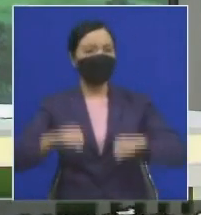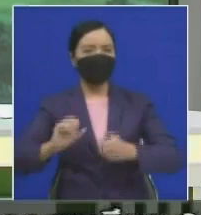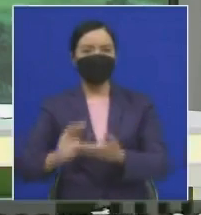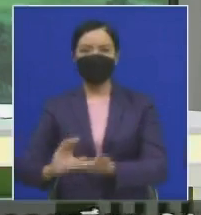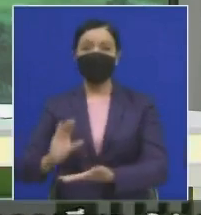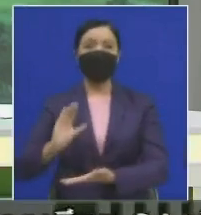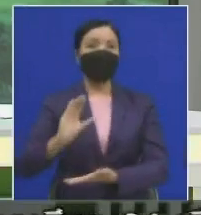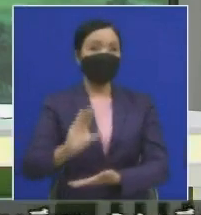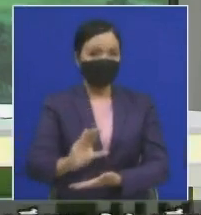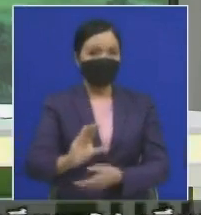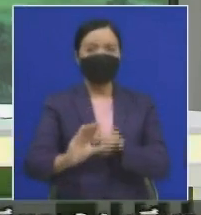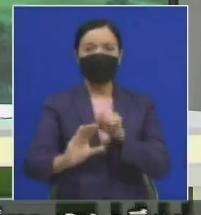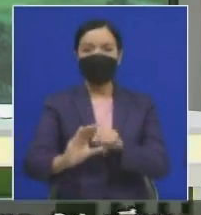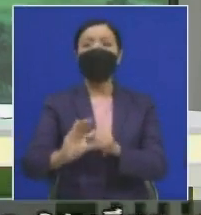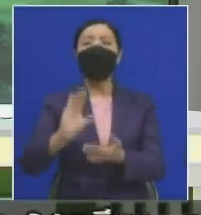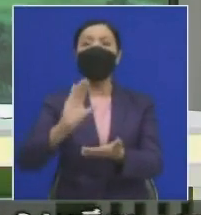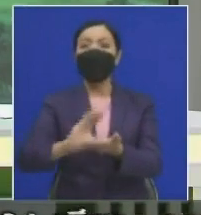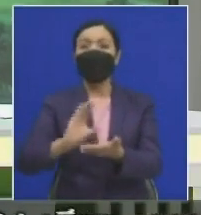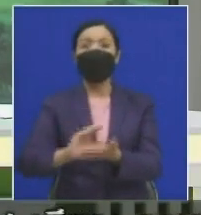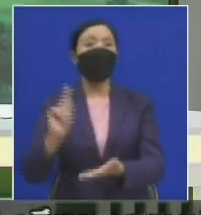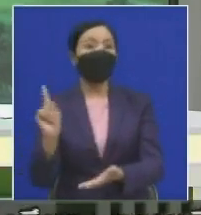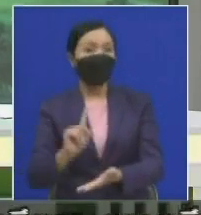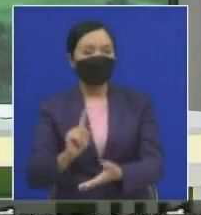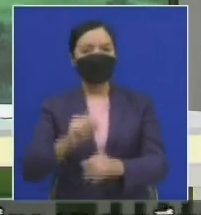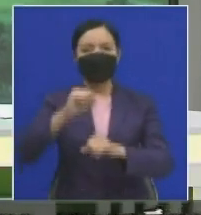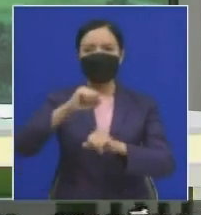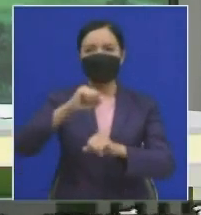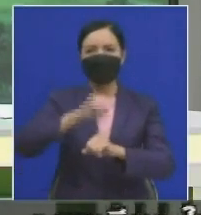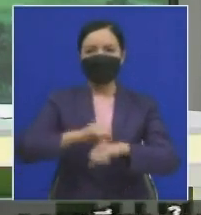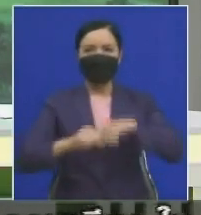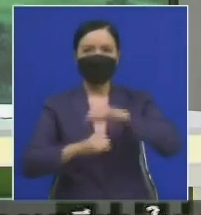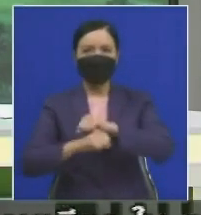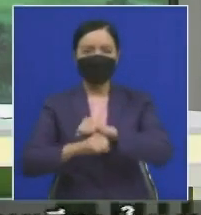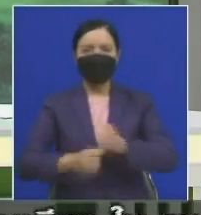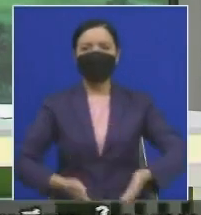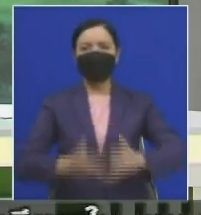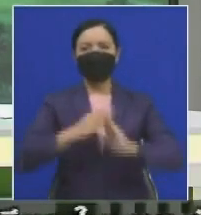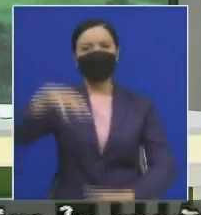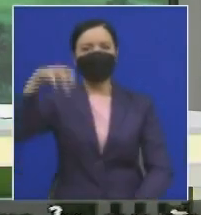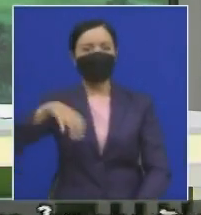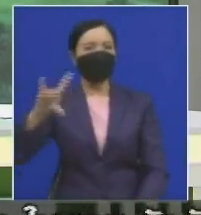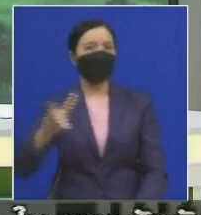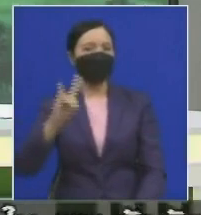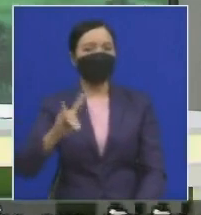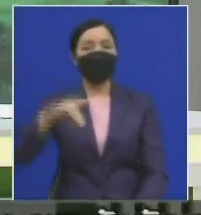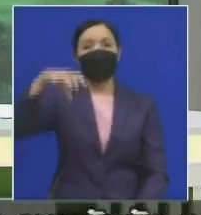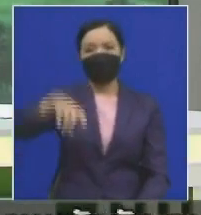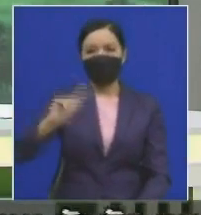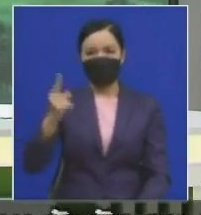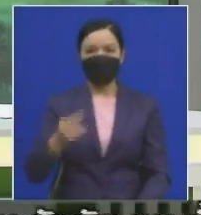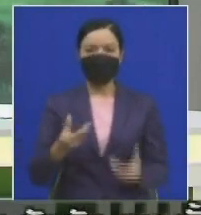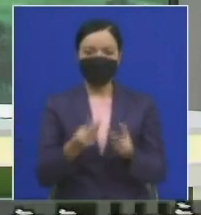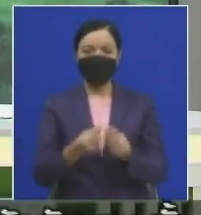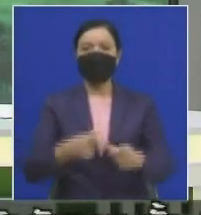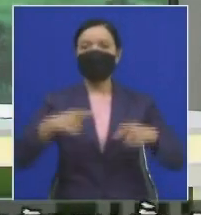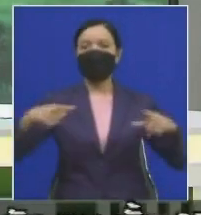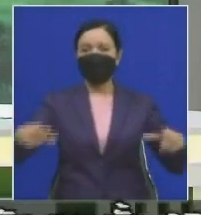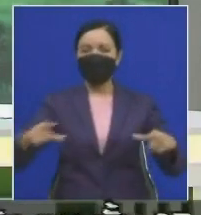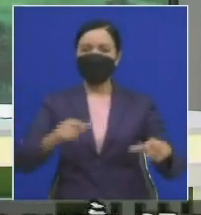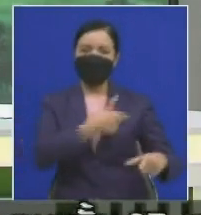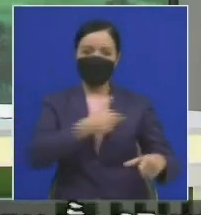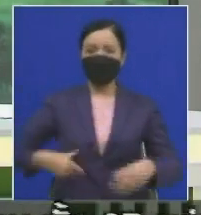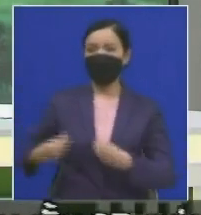จัดสันงบตั้งงบประมาณเพื่อกลอสร้างสวนสัวแงไหนบนที่ดินพระราชธานสำห้อยไร